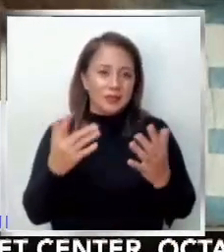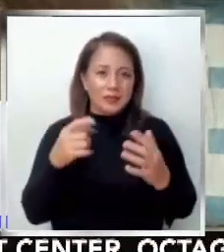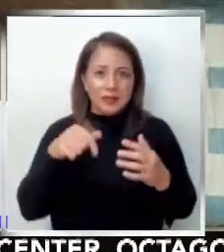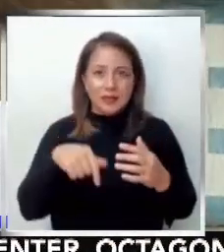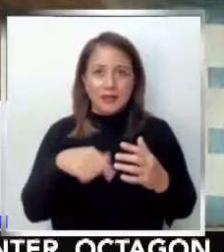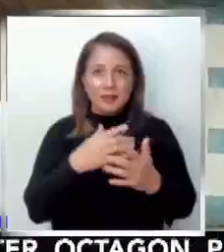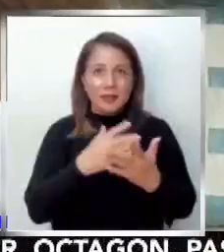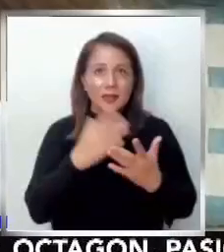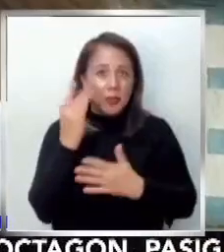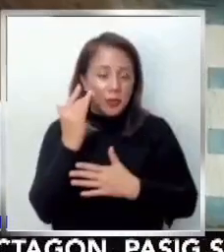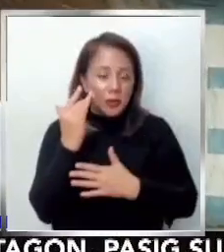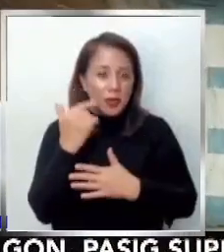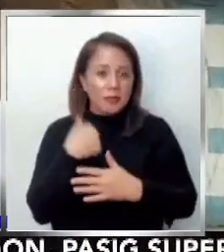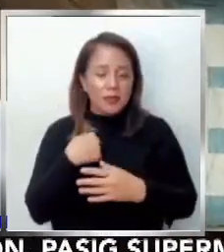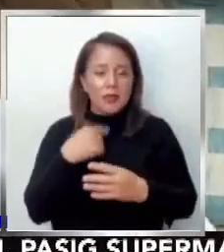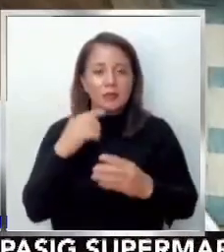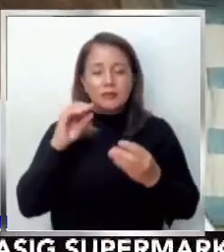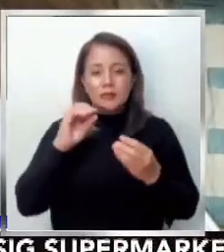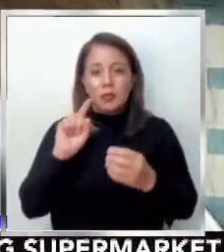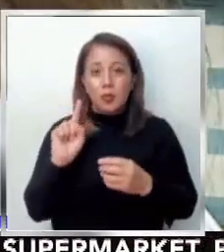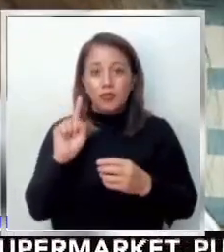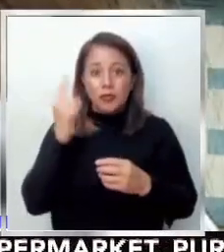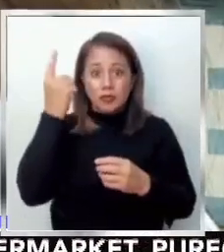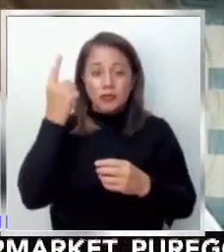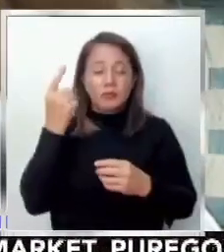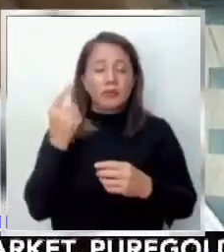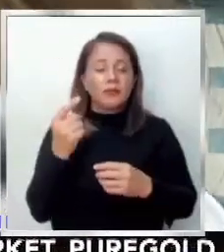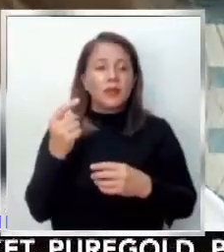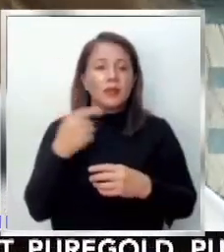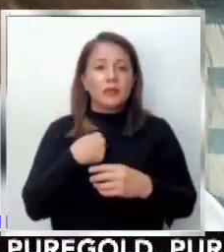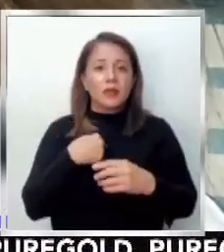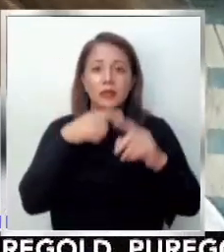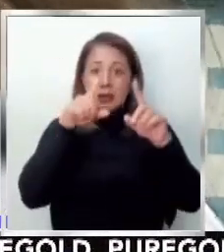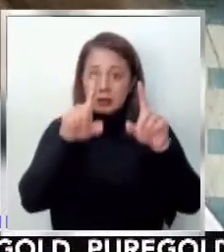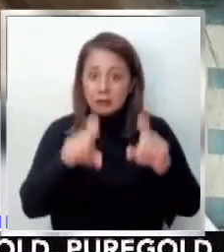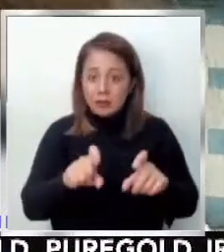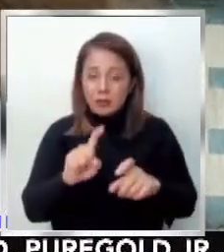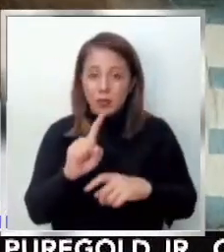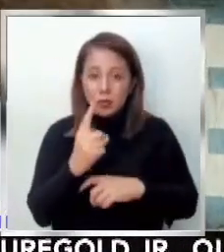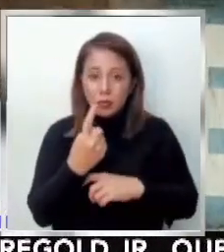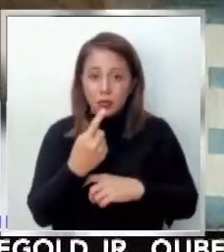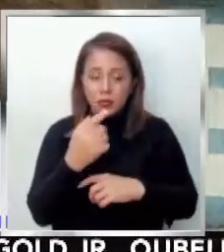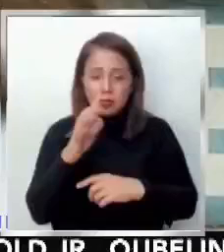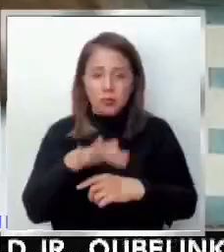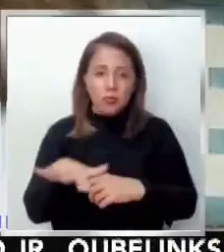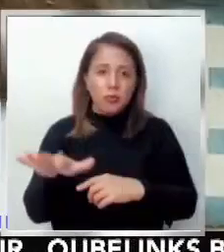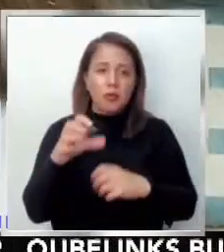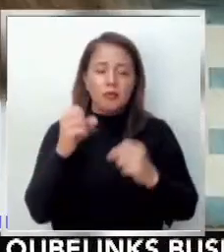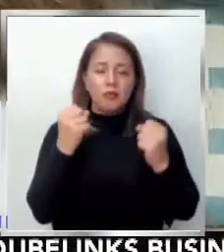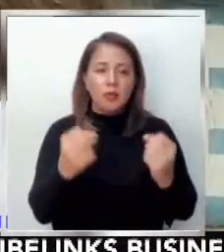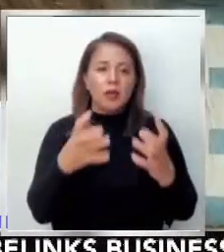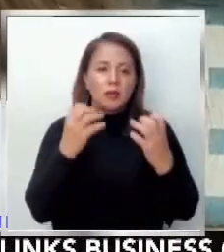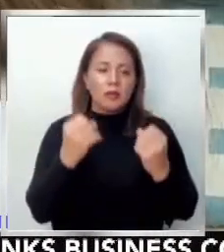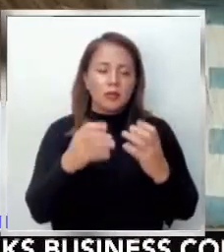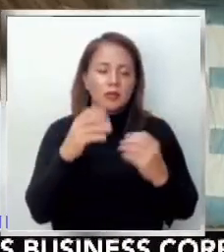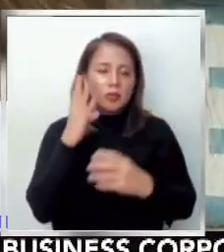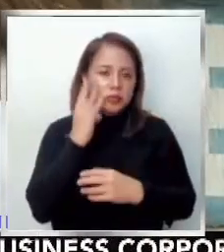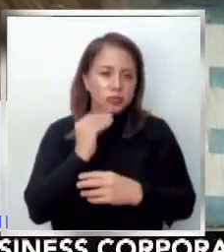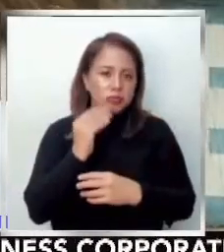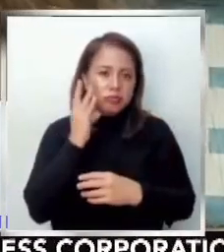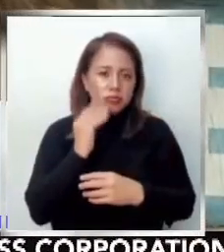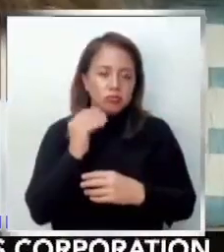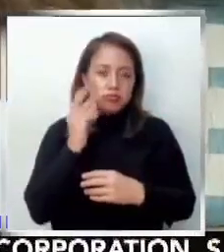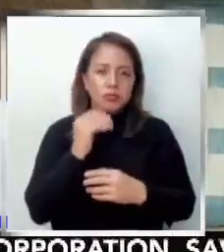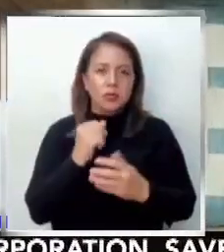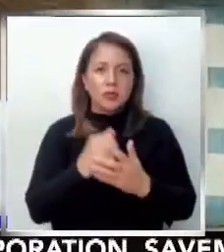lang top 1 po ako kasi isang exam lang po yan sa over sobrang daming experiences na